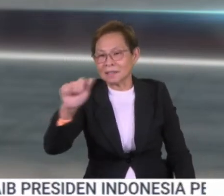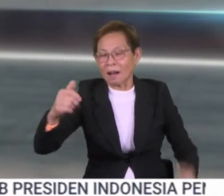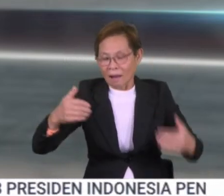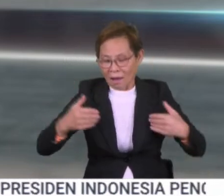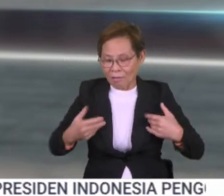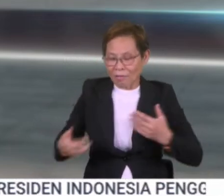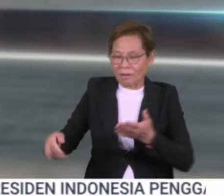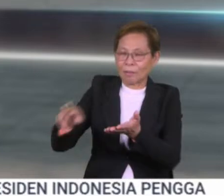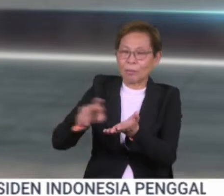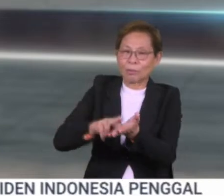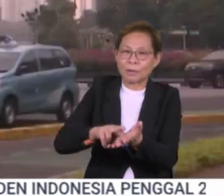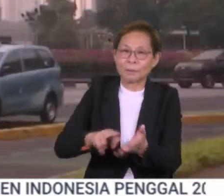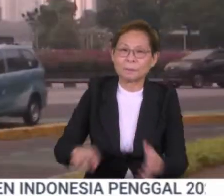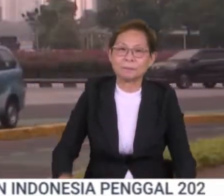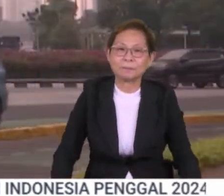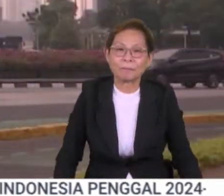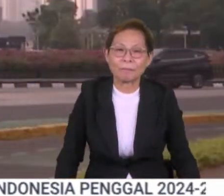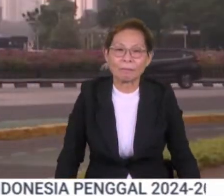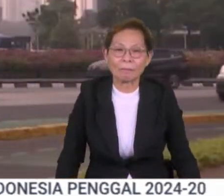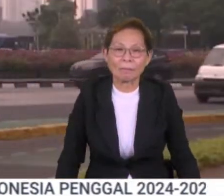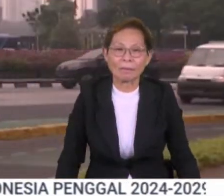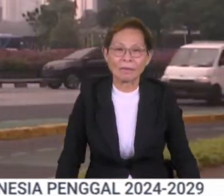ada laporan.